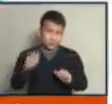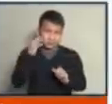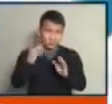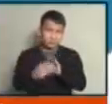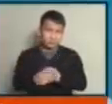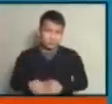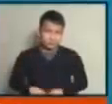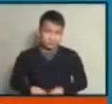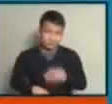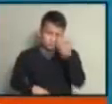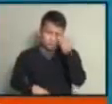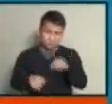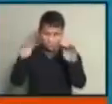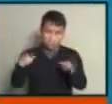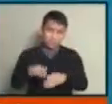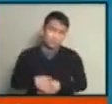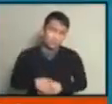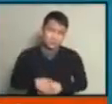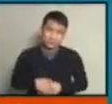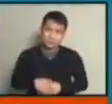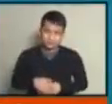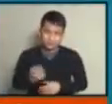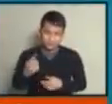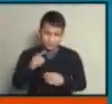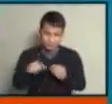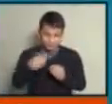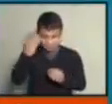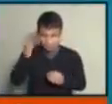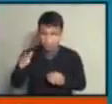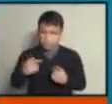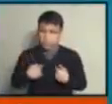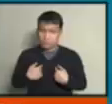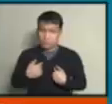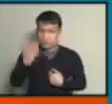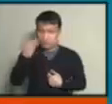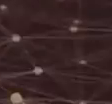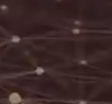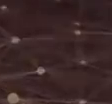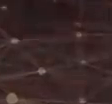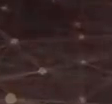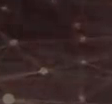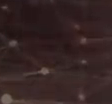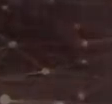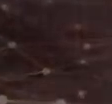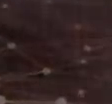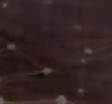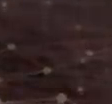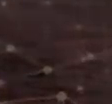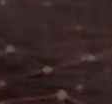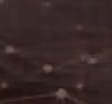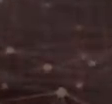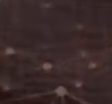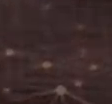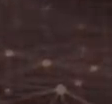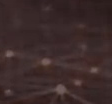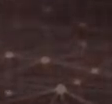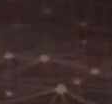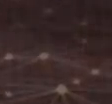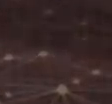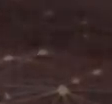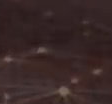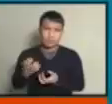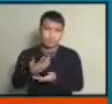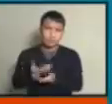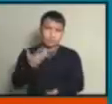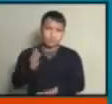ko po alam kung bakit siya nagkaganyan. Ang sa palagay ko po, dahil po sa paghahangad niyang maging mayaman, karawan